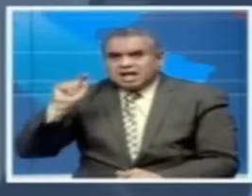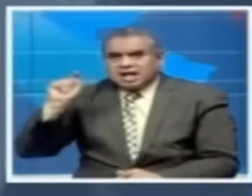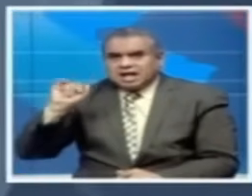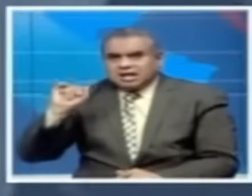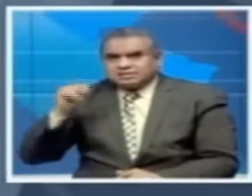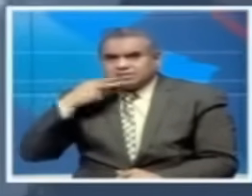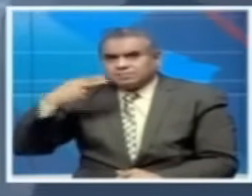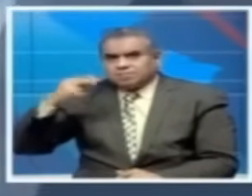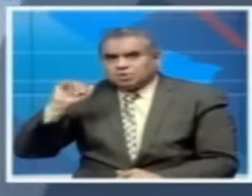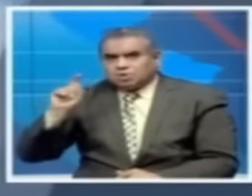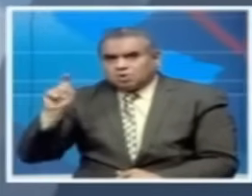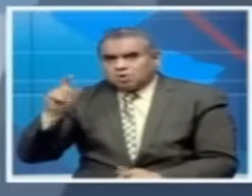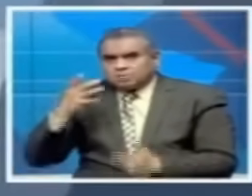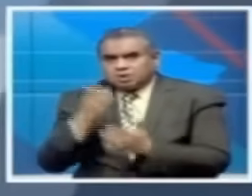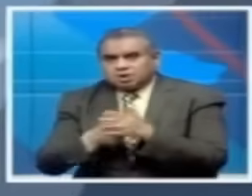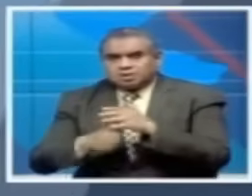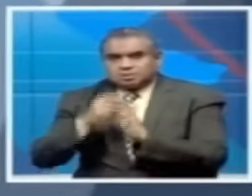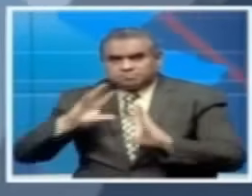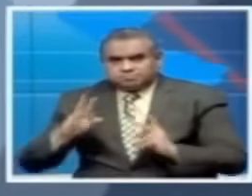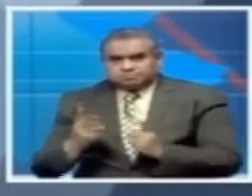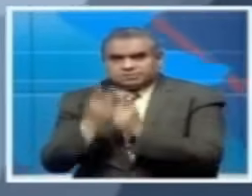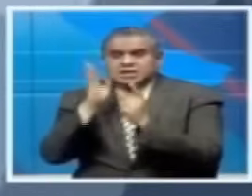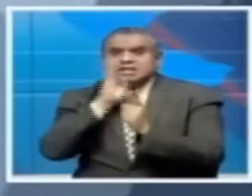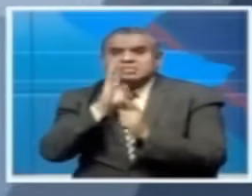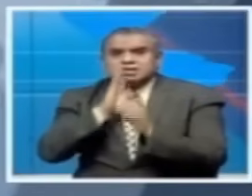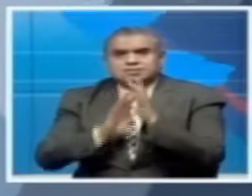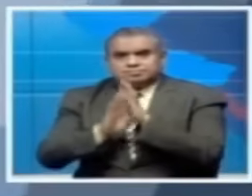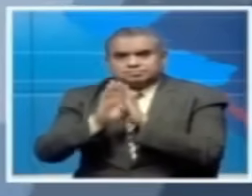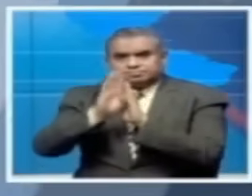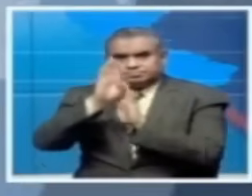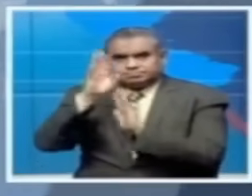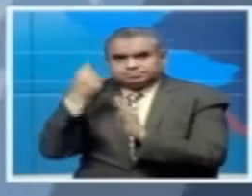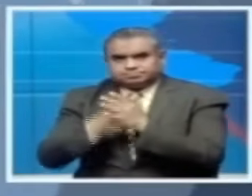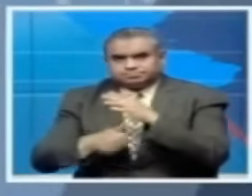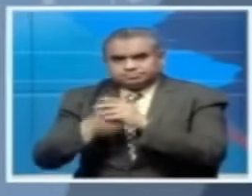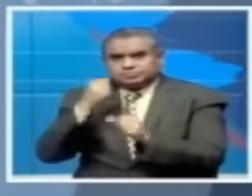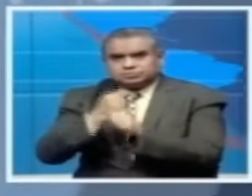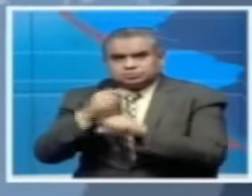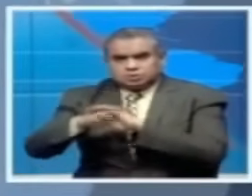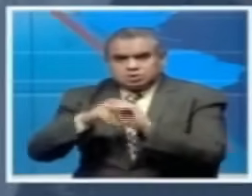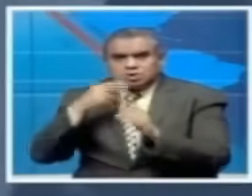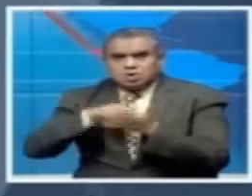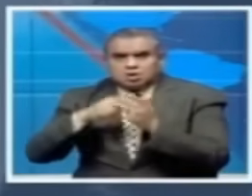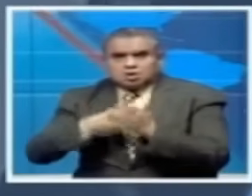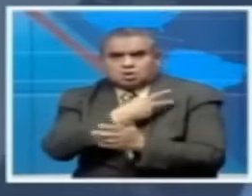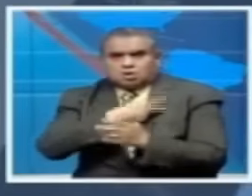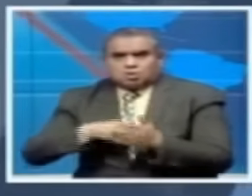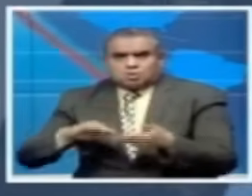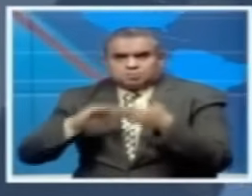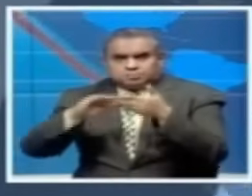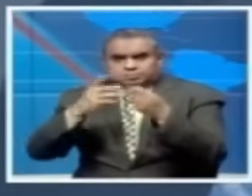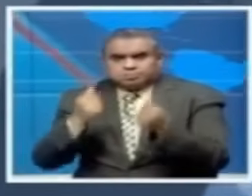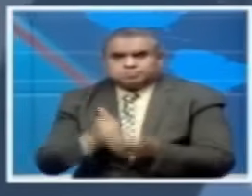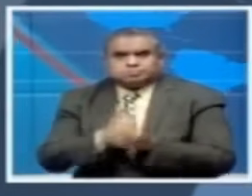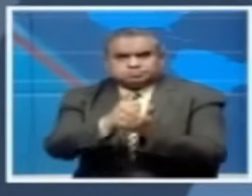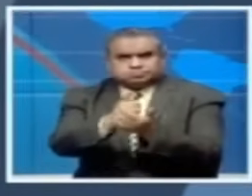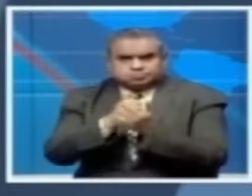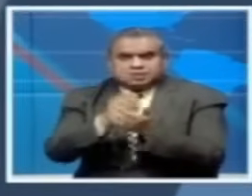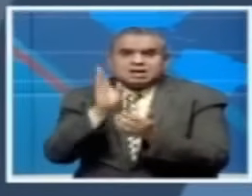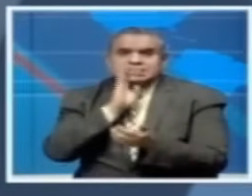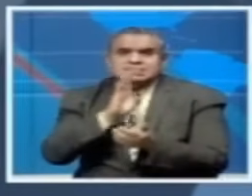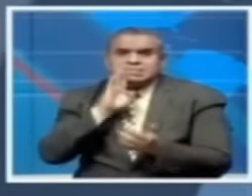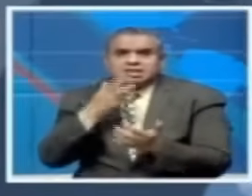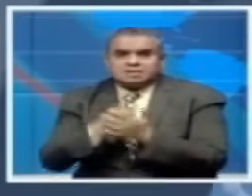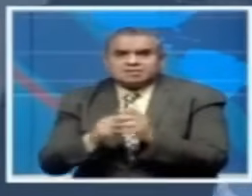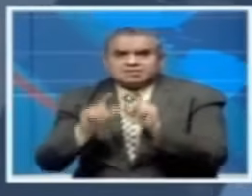زيادة الموارد المطلوبة لتطوير العملية التعليمية وترشيد الإنفاق الحكومي وتوجيه الموارد لتطوير التعليم